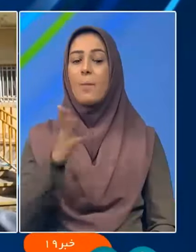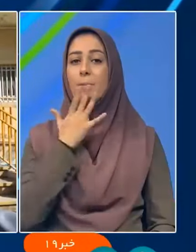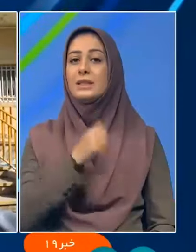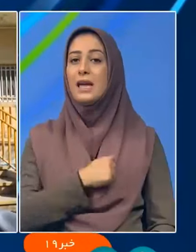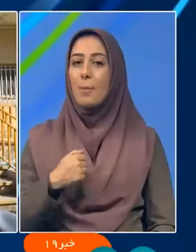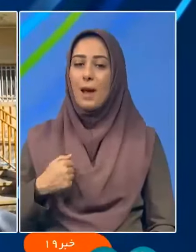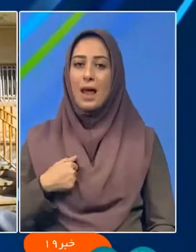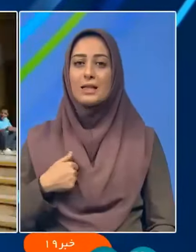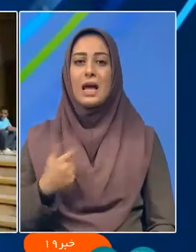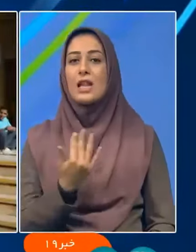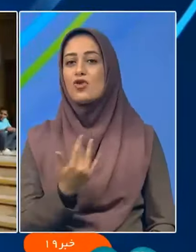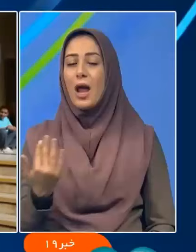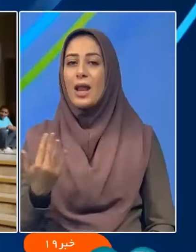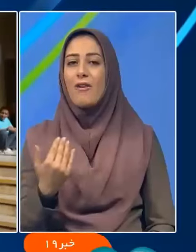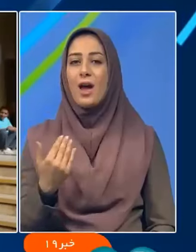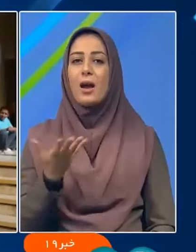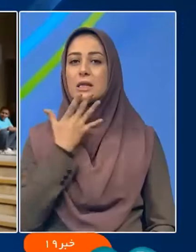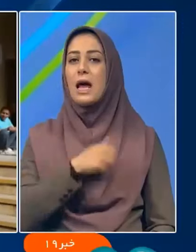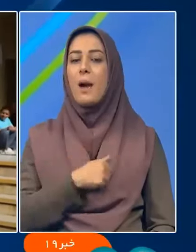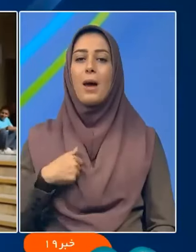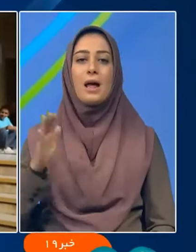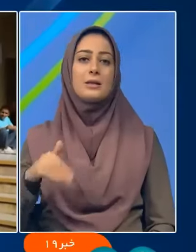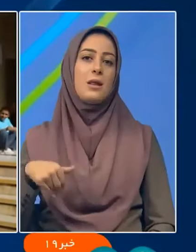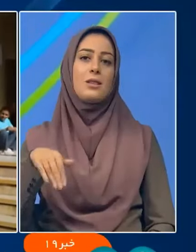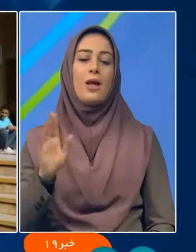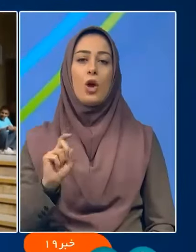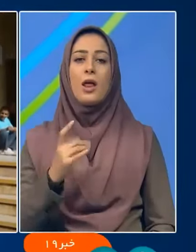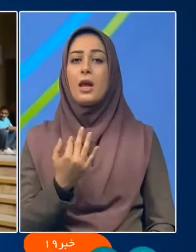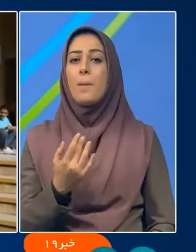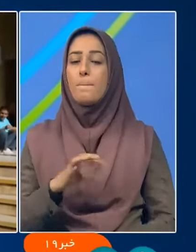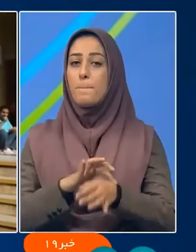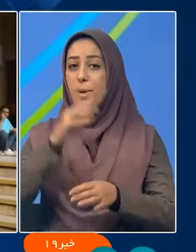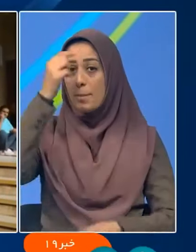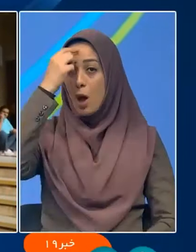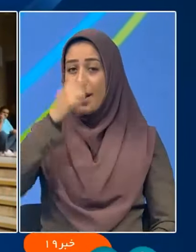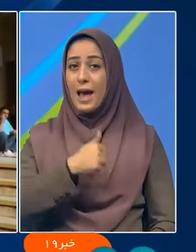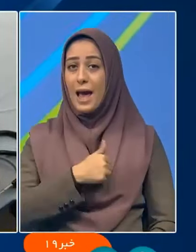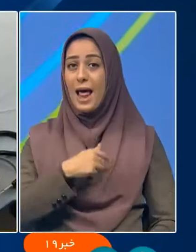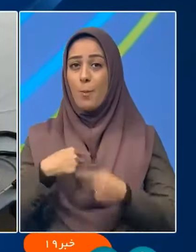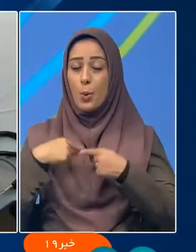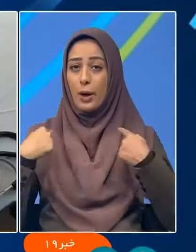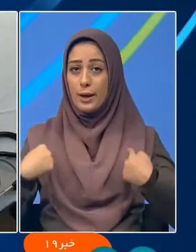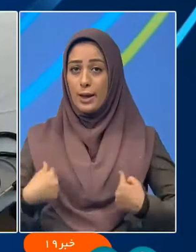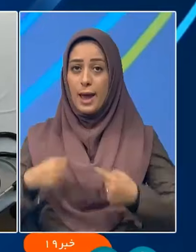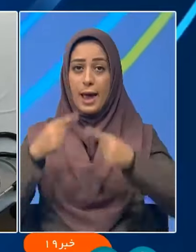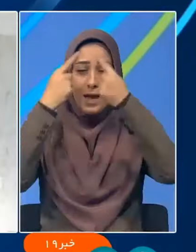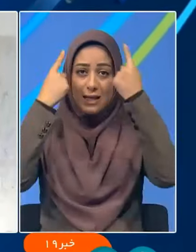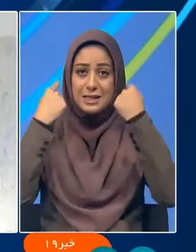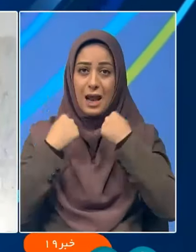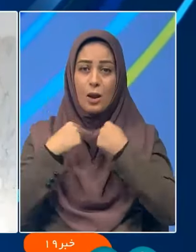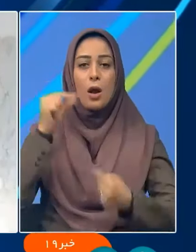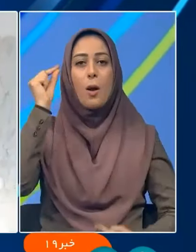هستن بد سرپرست هستن. پزشکان ما متخصص قلب و ریه، پزشک زنان،